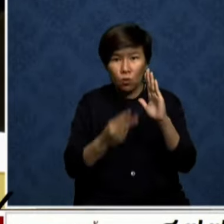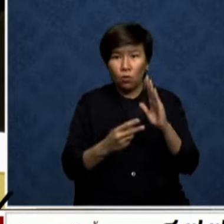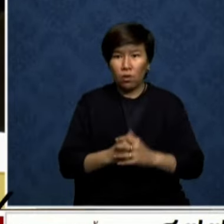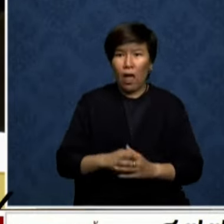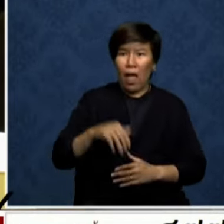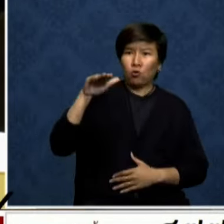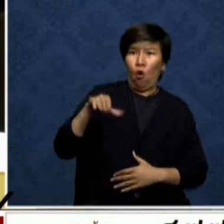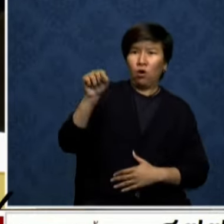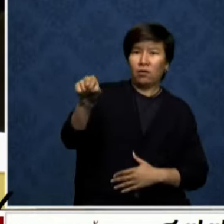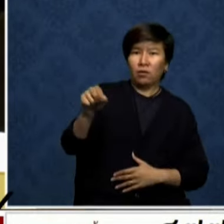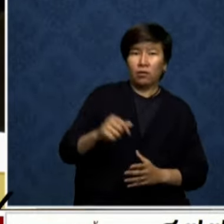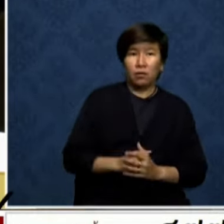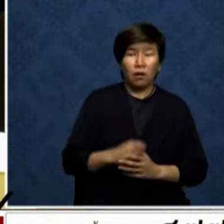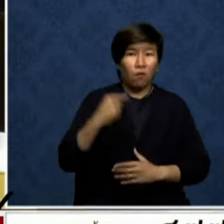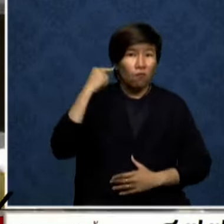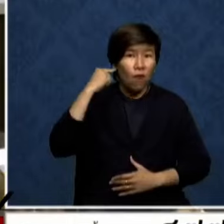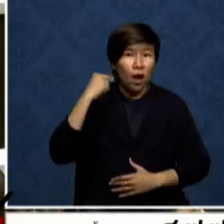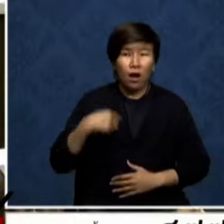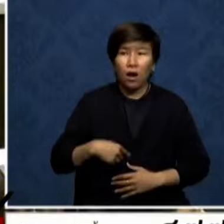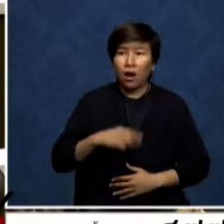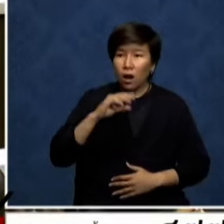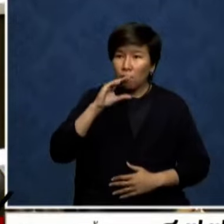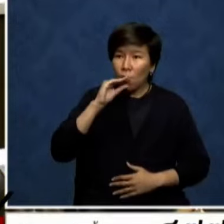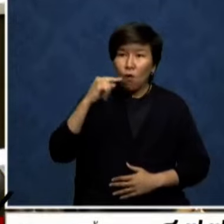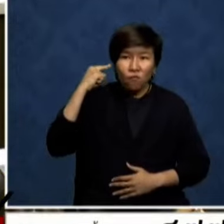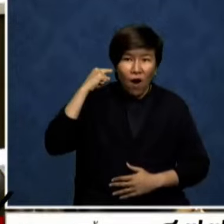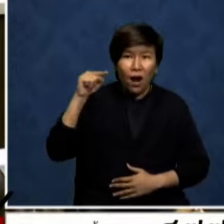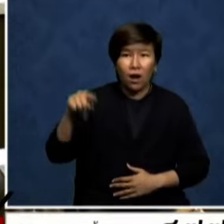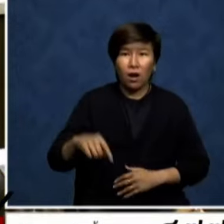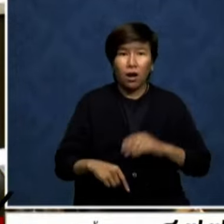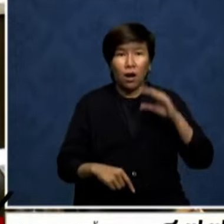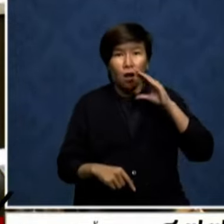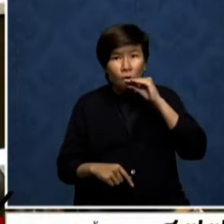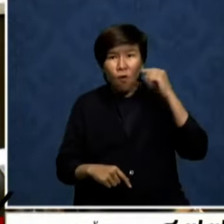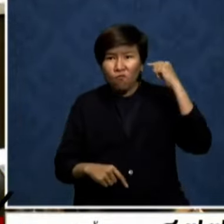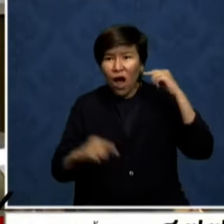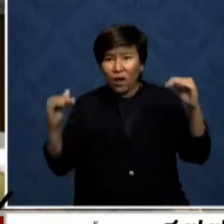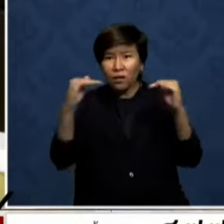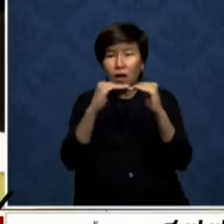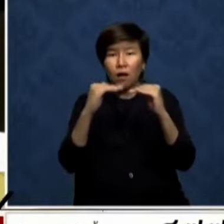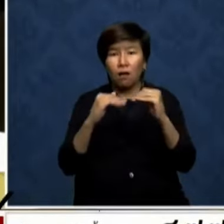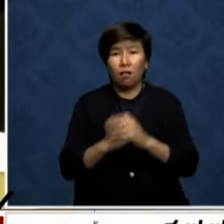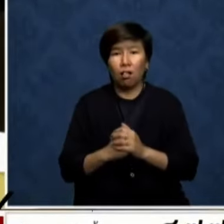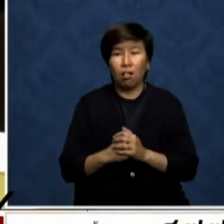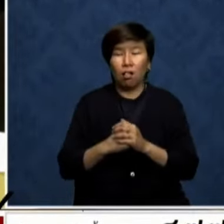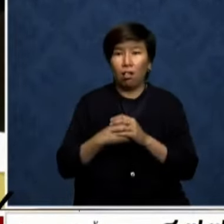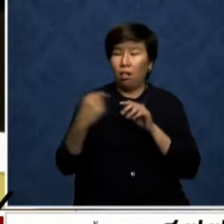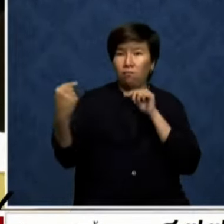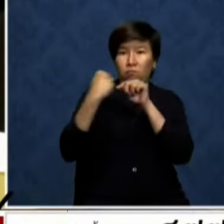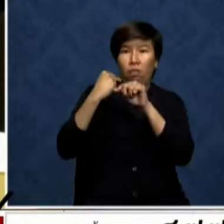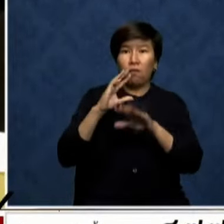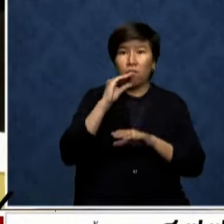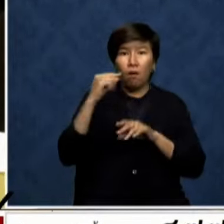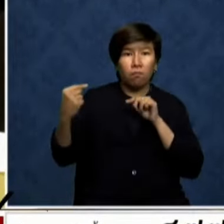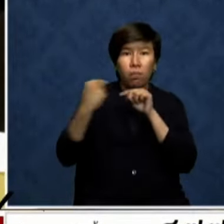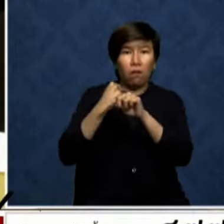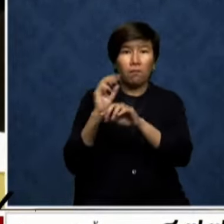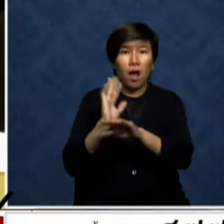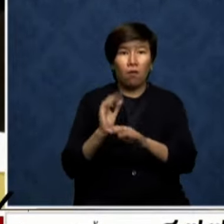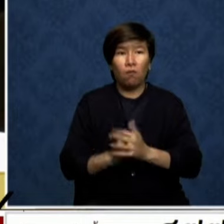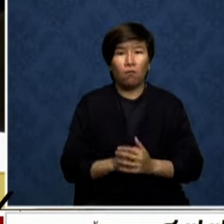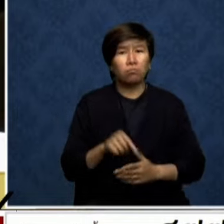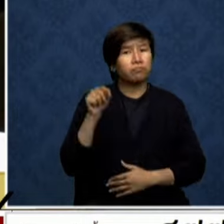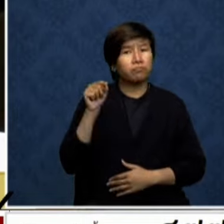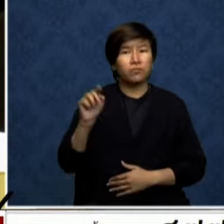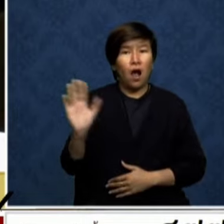ฟัง Seninครัคุณพูดผมฟังเวลาผมพูดคุอย่สวรประทานมีแล้ที่ denkeżอย่ทำอย